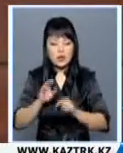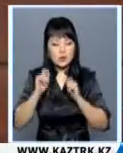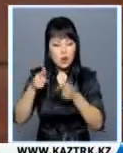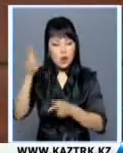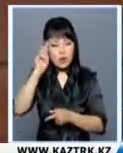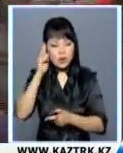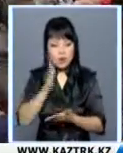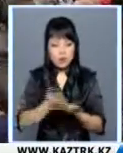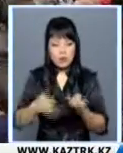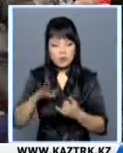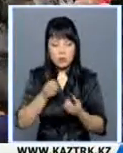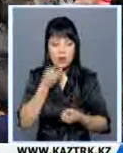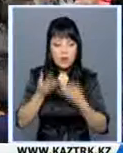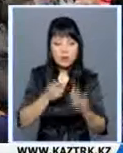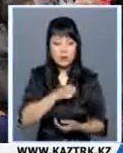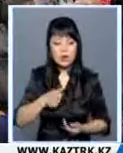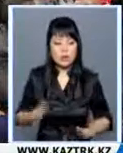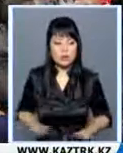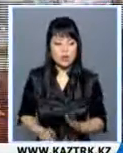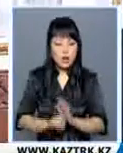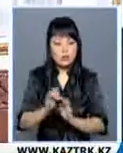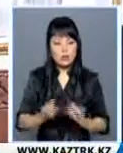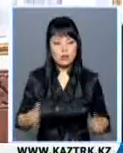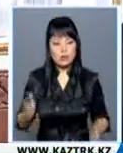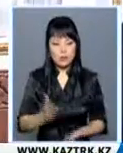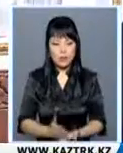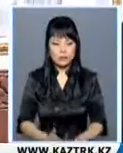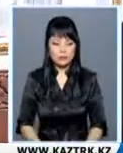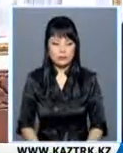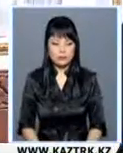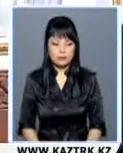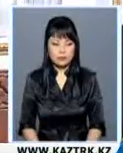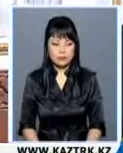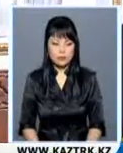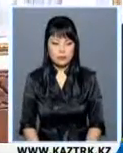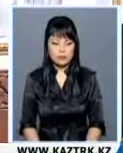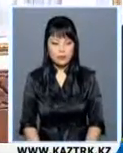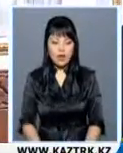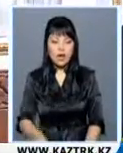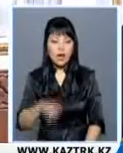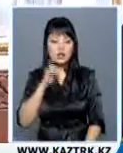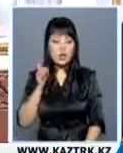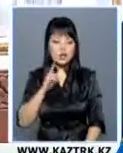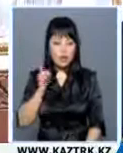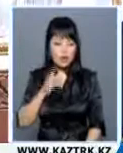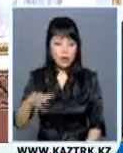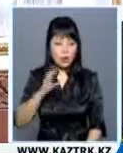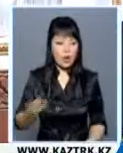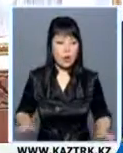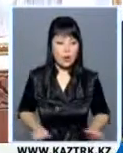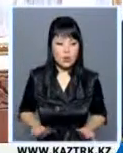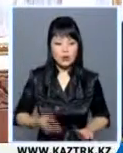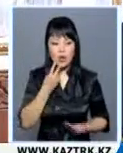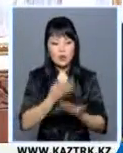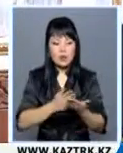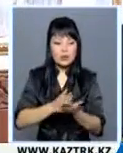келіп, мемлекеттің өсіп-өркендеуі жолында еңбек сіңіріп жатыр. Нұрсұлтан Әбішұлы Назарбаев: жастардың рөлі, жастардың потенциалы қазіргі